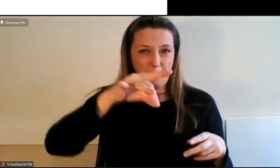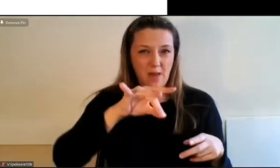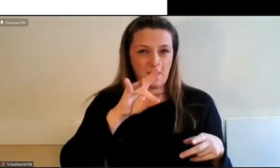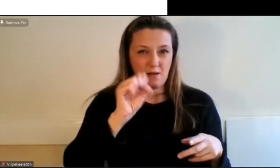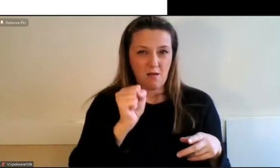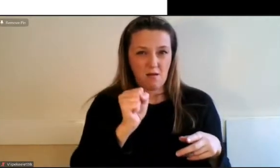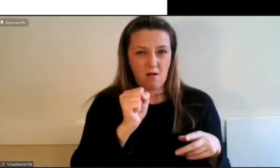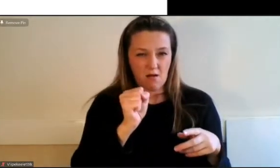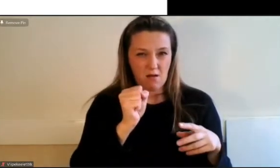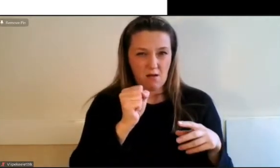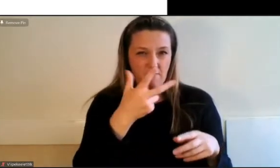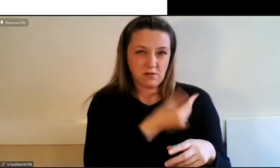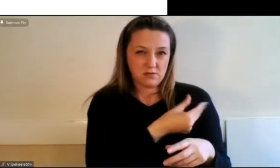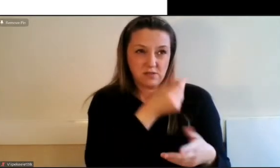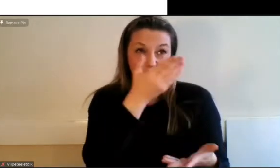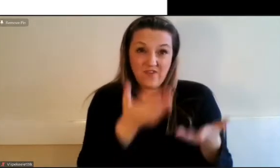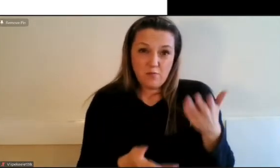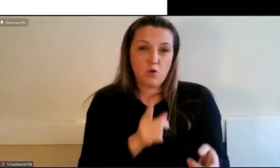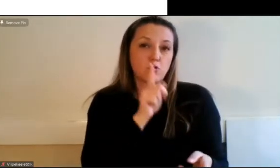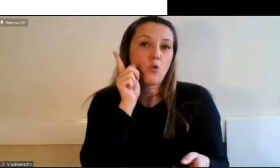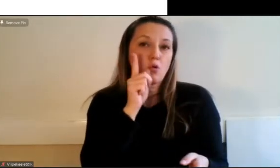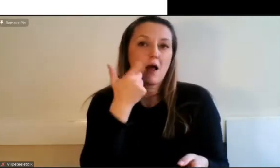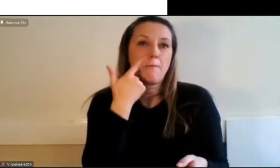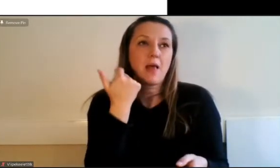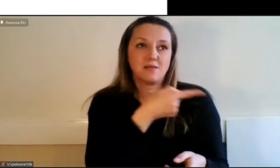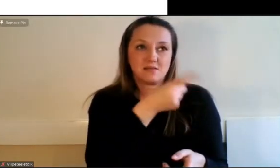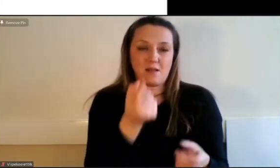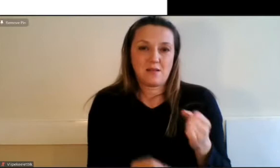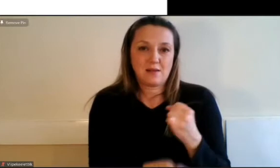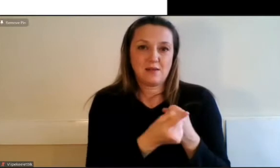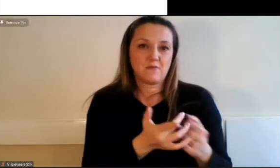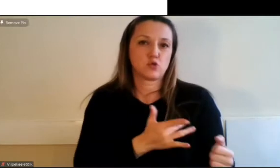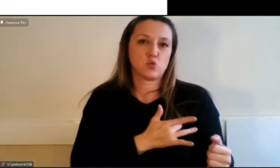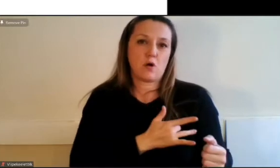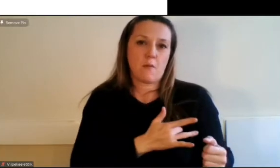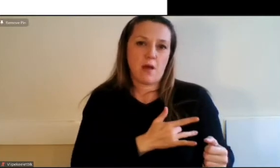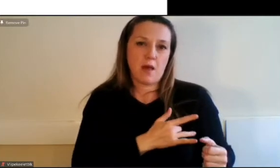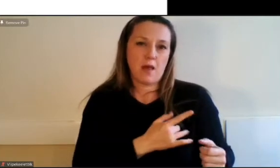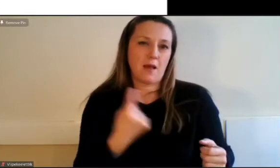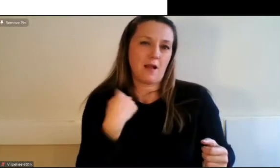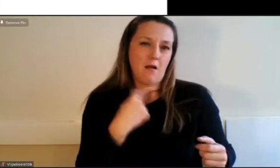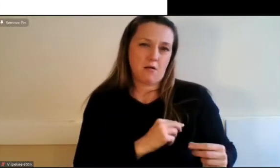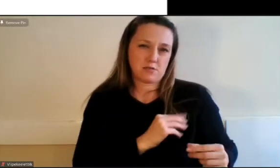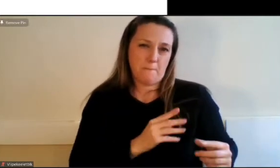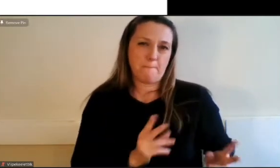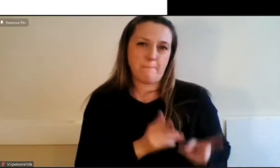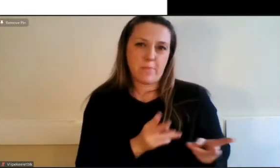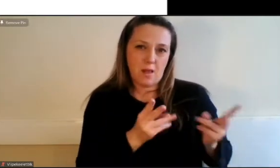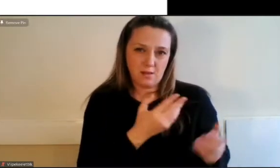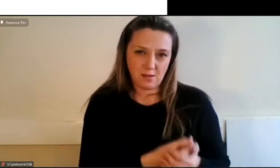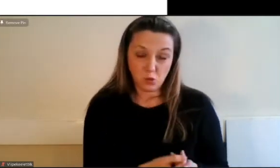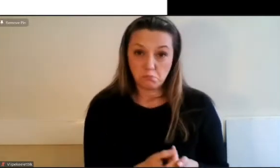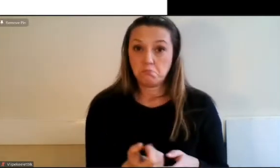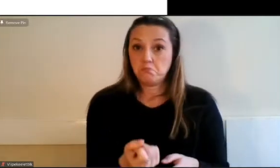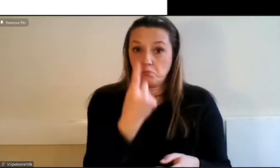näha, et neid tekib rohkem kui igal 10. tekib vajadus palavikurohtu võtta.